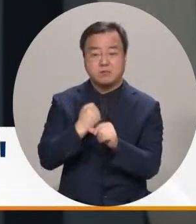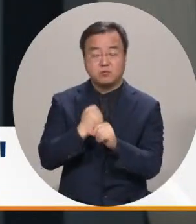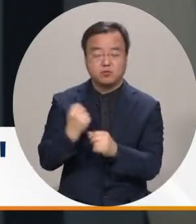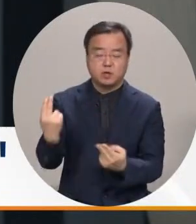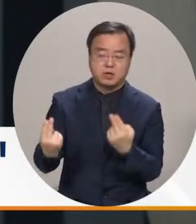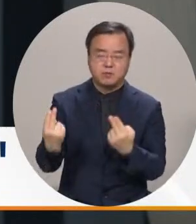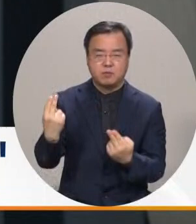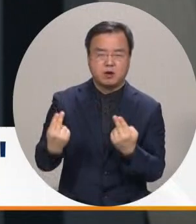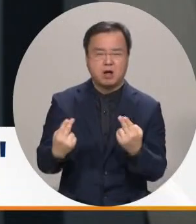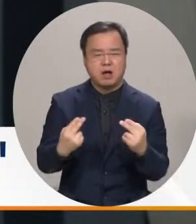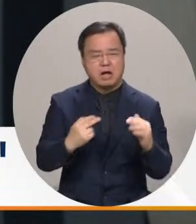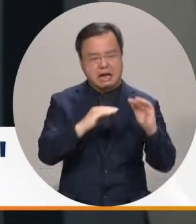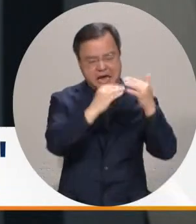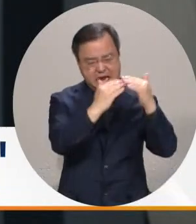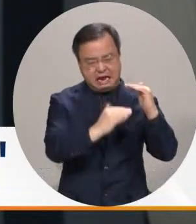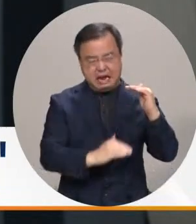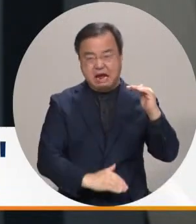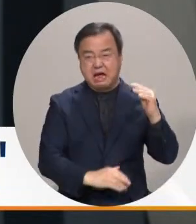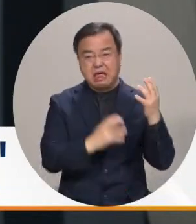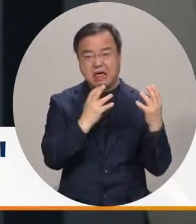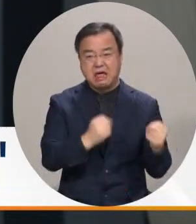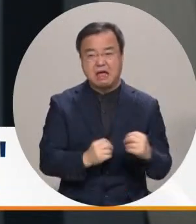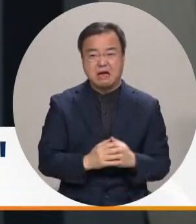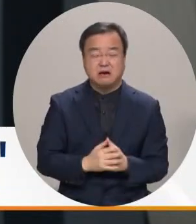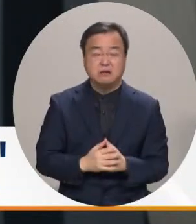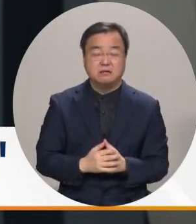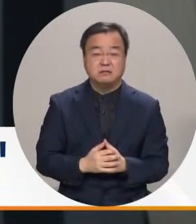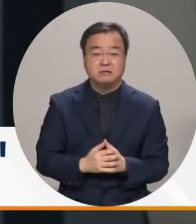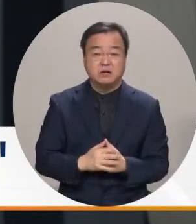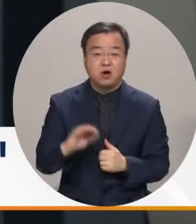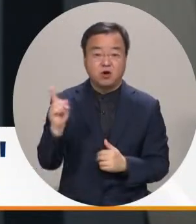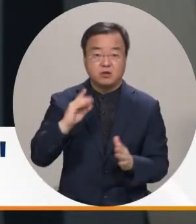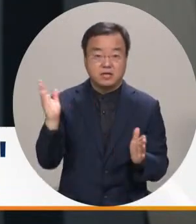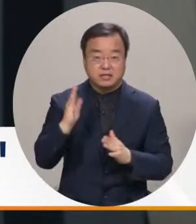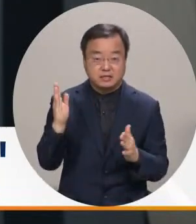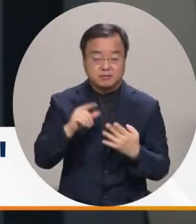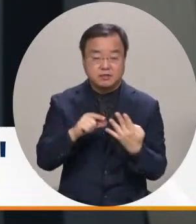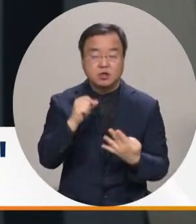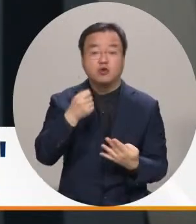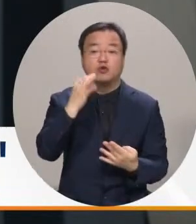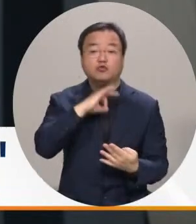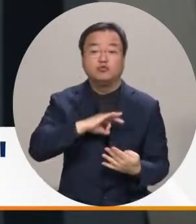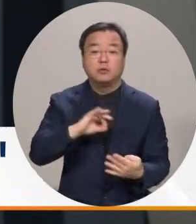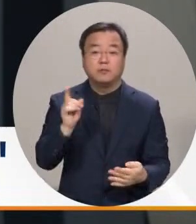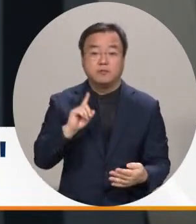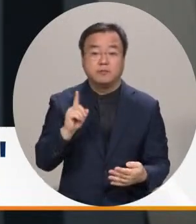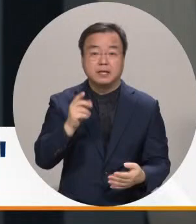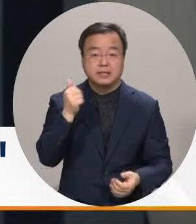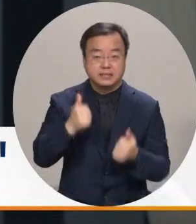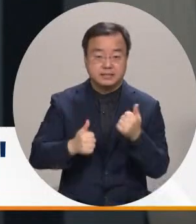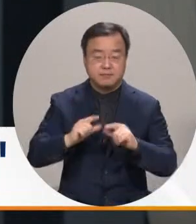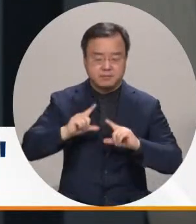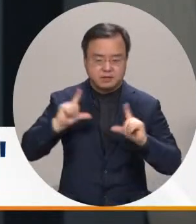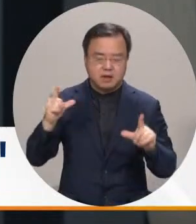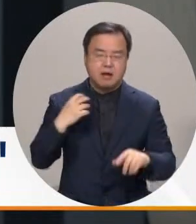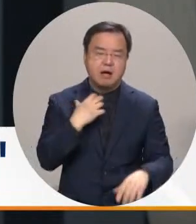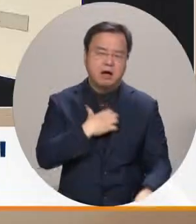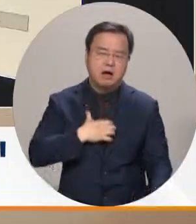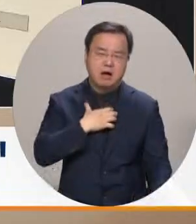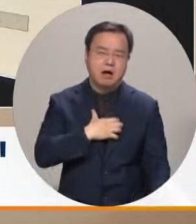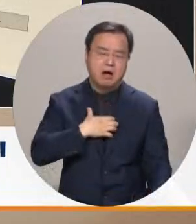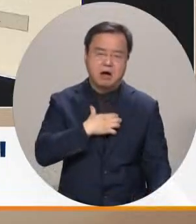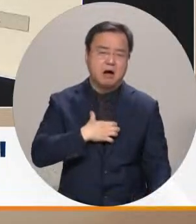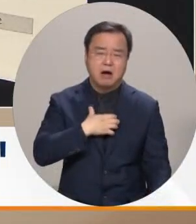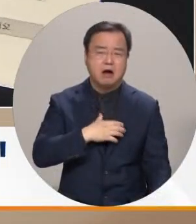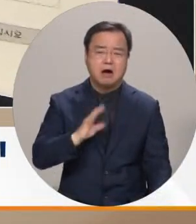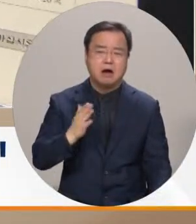학습해야 할 개념의 양이 많은 편이죠 그러다 보니까 어떤 학생들이 선택하면 유리하면 시험 당일의 불도가 상당히 높아